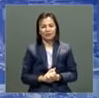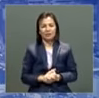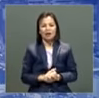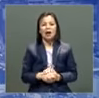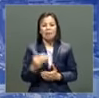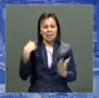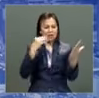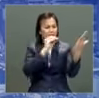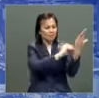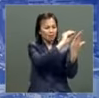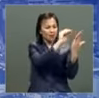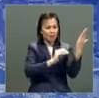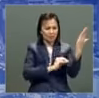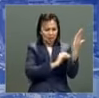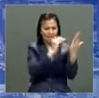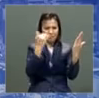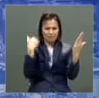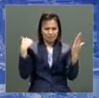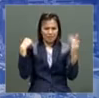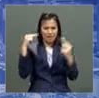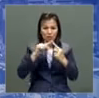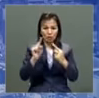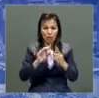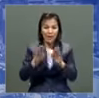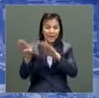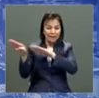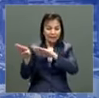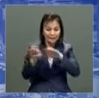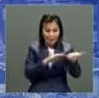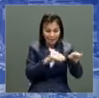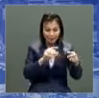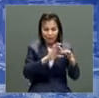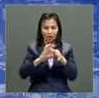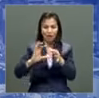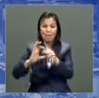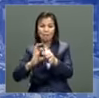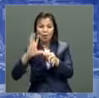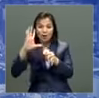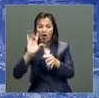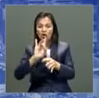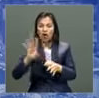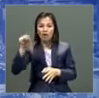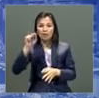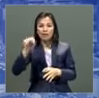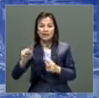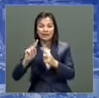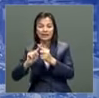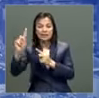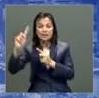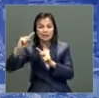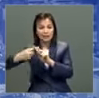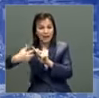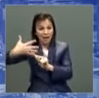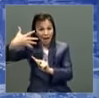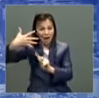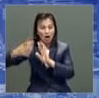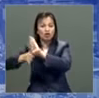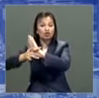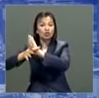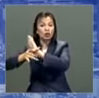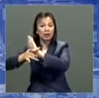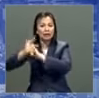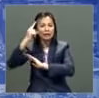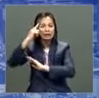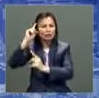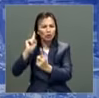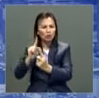ายมาตรการยกตัวอย่างอย่างเช่นชลบุรีบอกว่าอาจจะปลดล็อก 100% ในวันที่1พฤษภาคมเรื่องนี้มีความเหมาะส